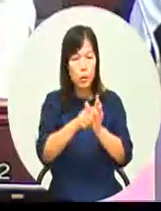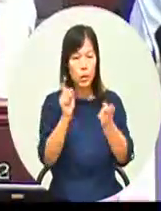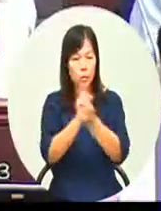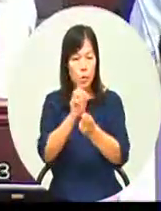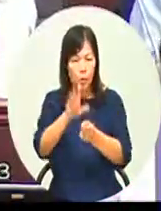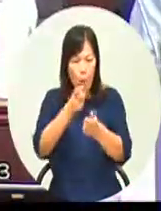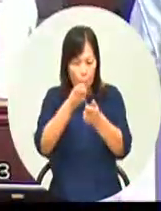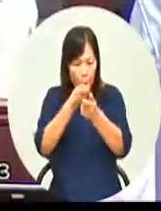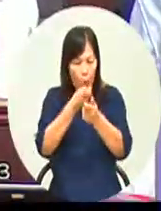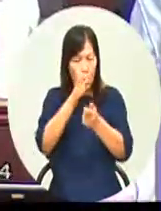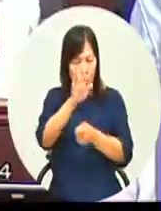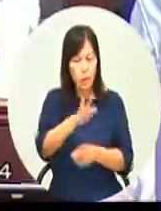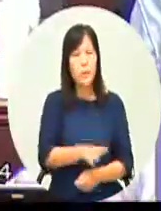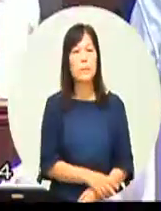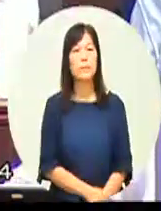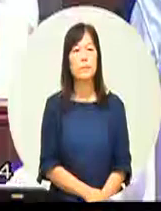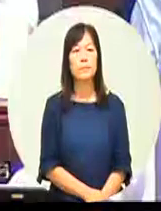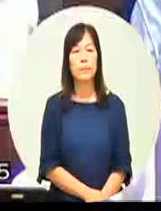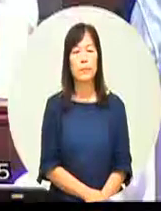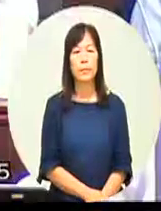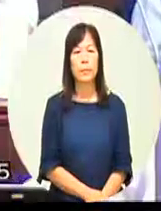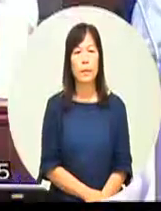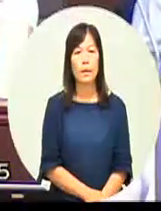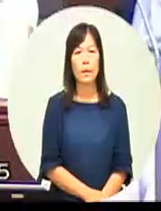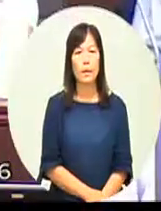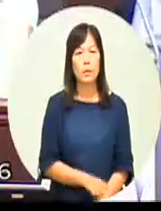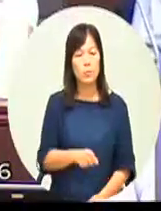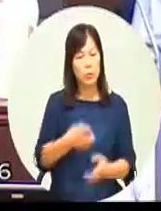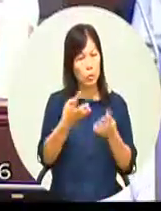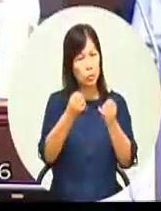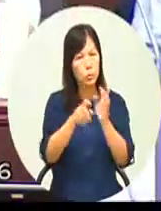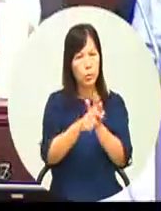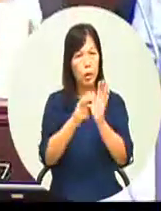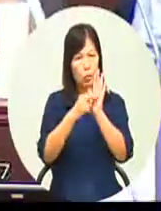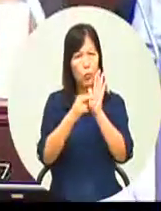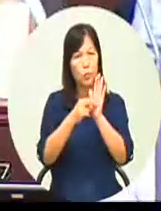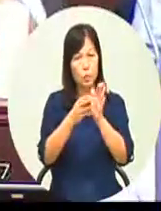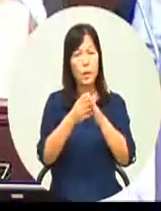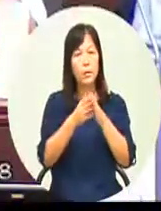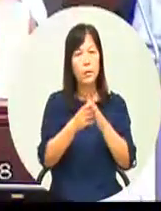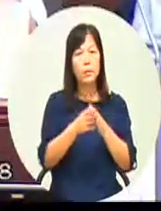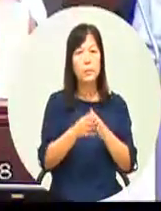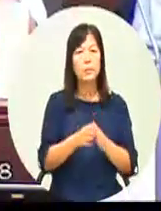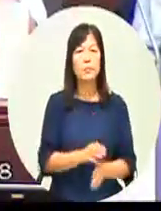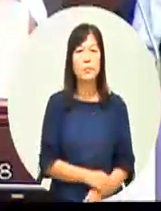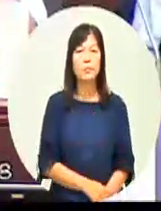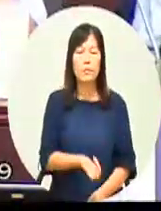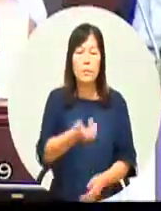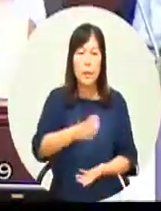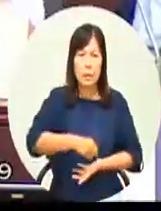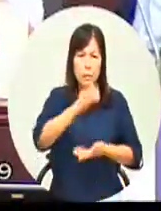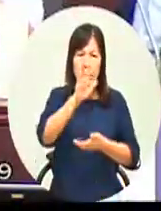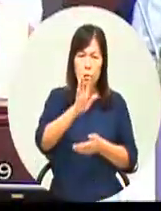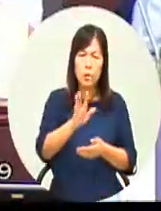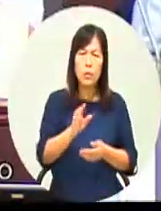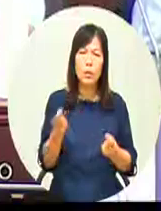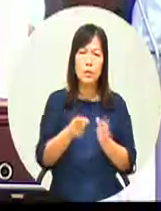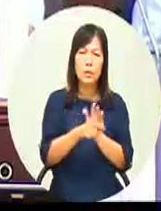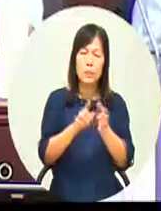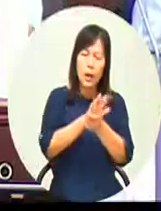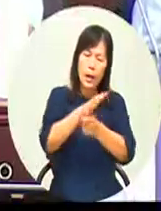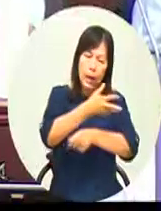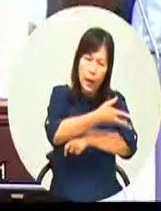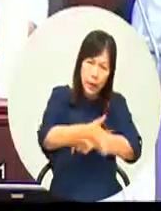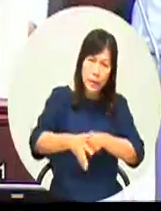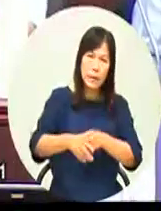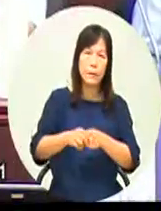有吸引力的。所以这个部分我想用这个数据来跟议员做一个说明。当然刚刚有提到那我们的爱河